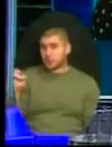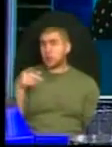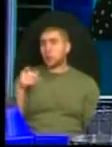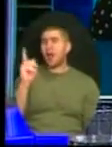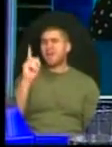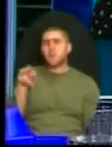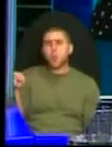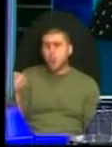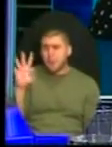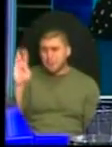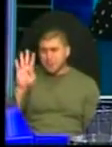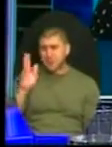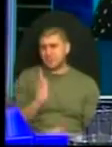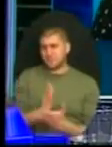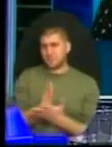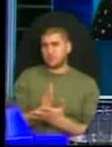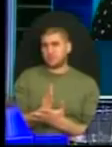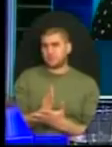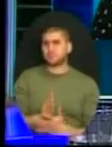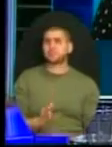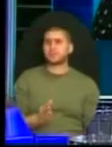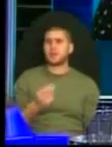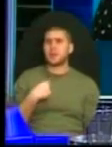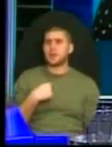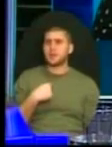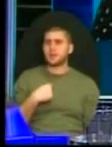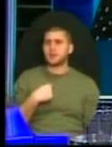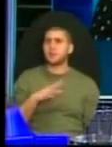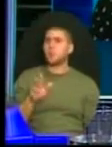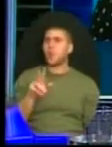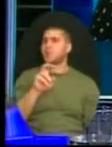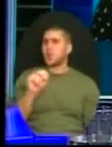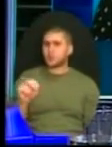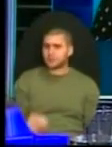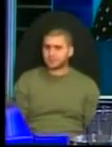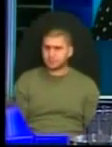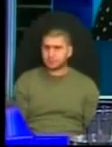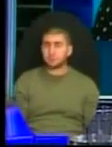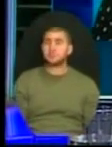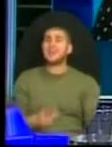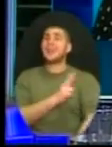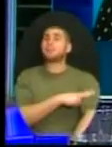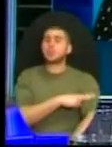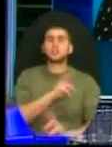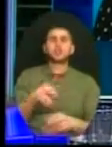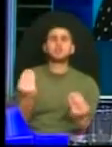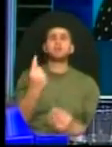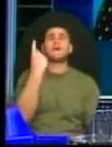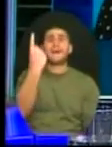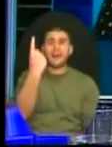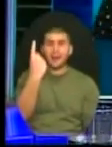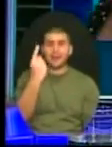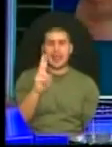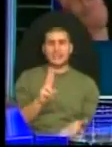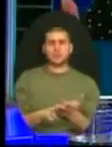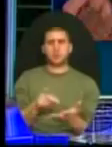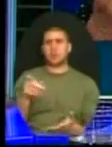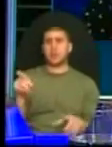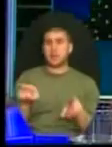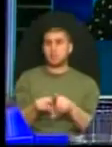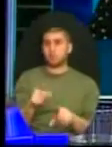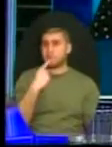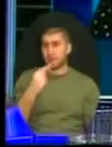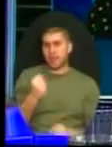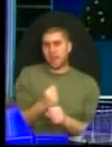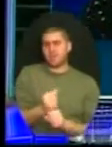הנושא, אבל הוא... תתפקי בעירה, הוא לא הנושא. אוקיי, אני אתאפק, בסדר, אני אתאפק, הוא לא הנושא. תראה, למשטרה יש דבר אחד שעומד לזכותה, זה באמת, כמו